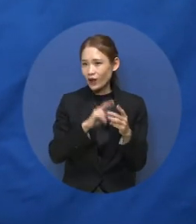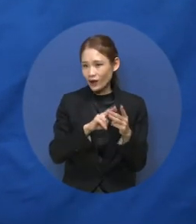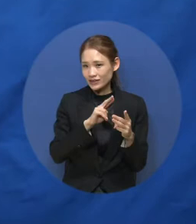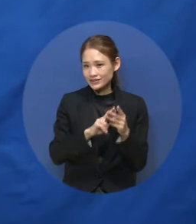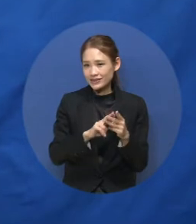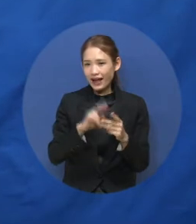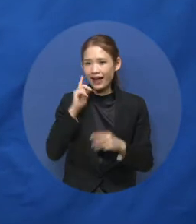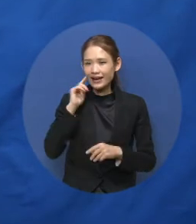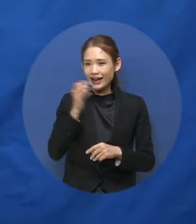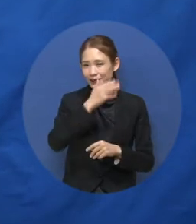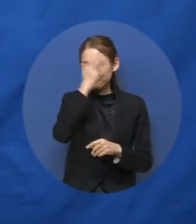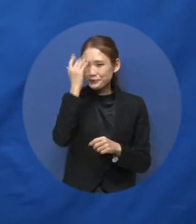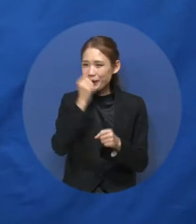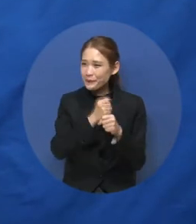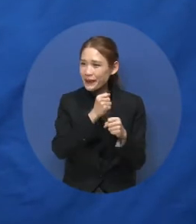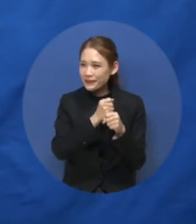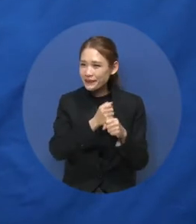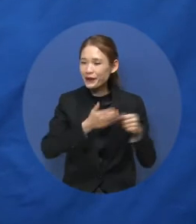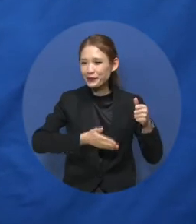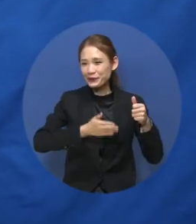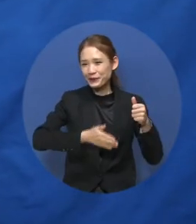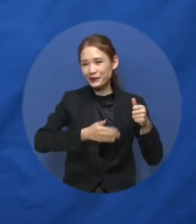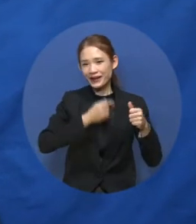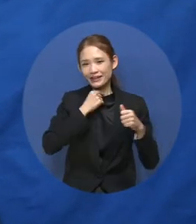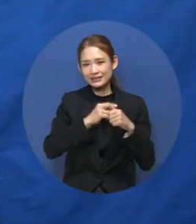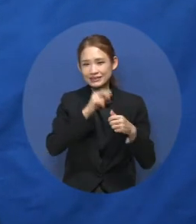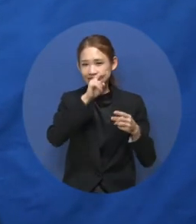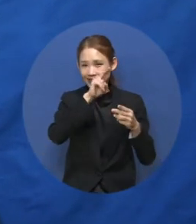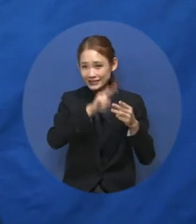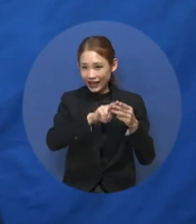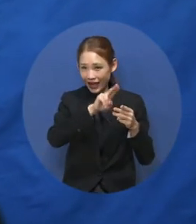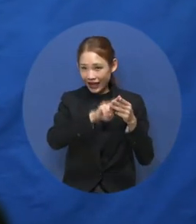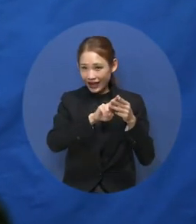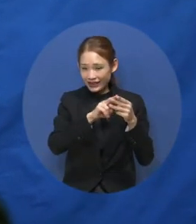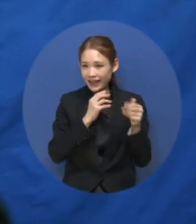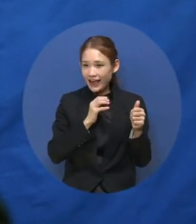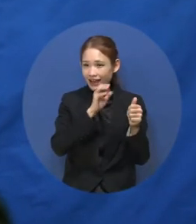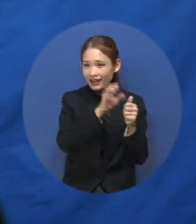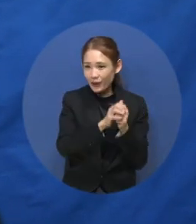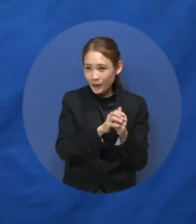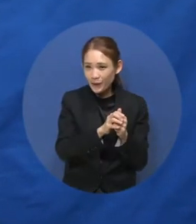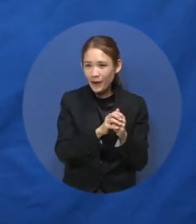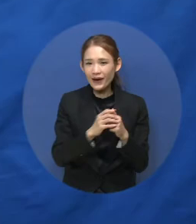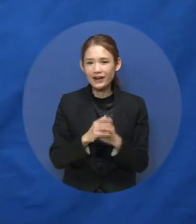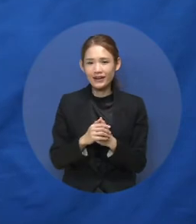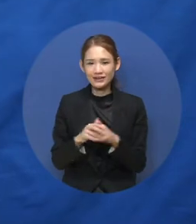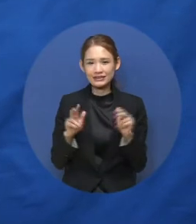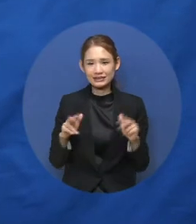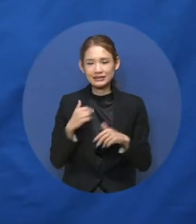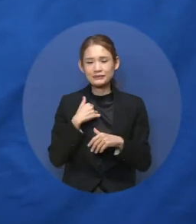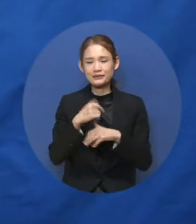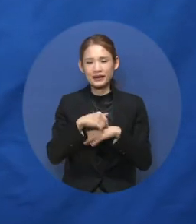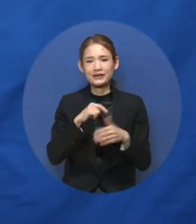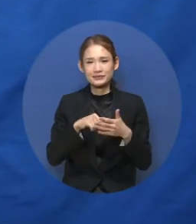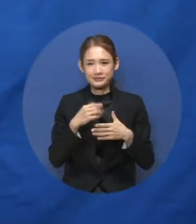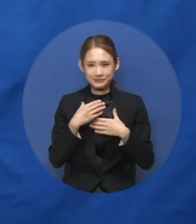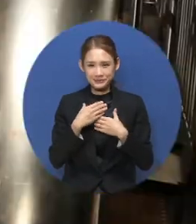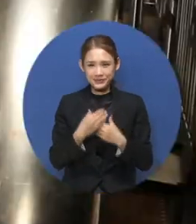만들어주길 그렇게 이제 센터에다가 이렇게 토스를 한 거죠, 제가. 지금 마음이 많이